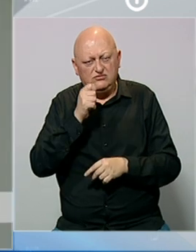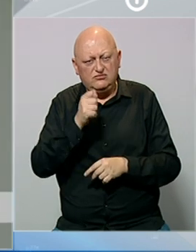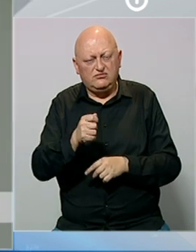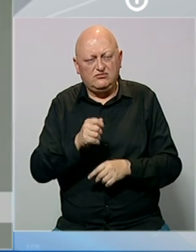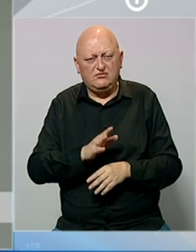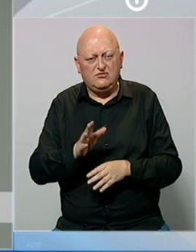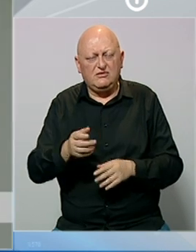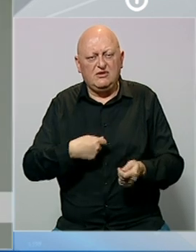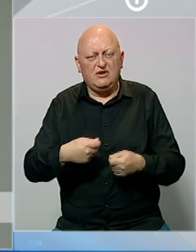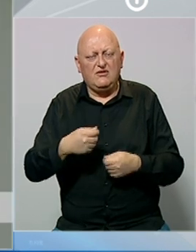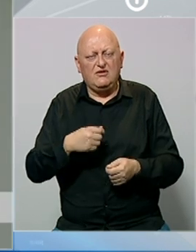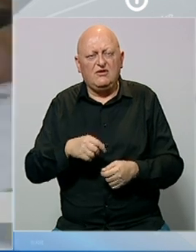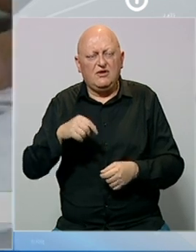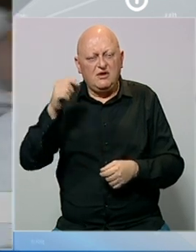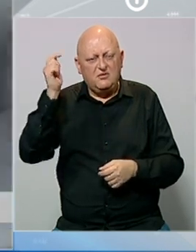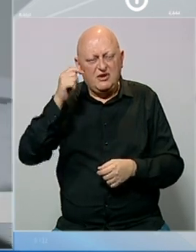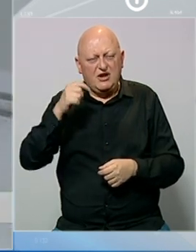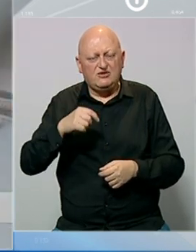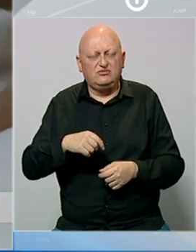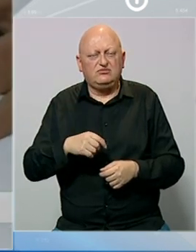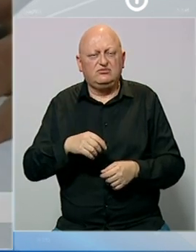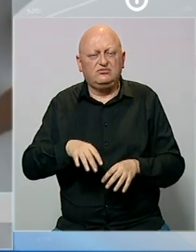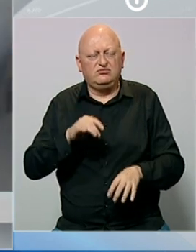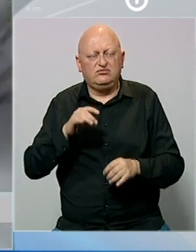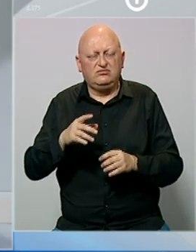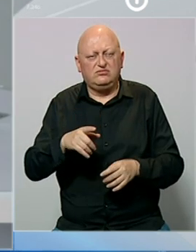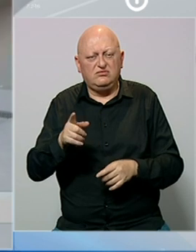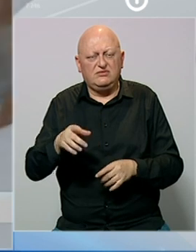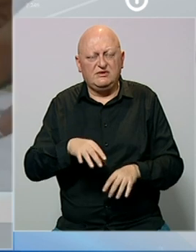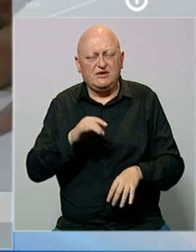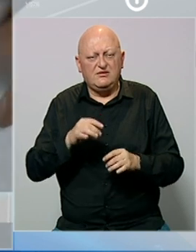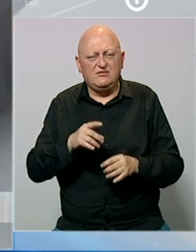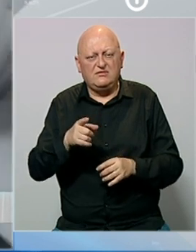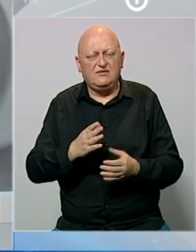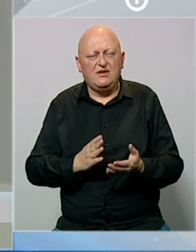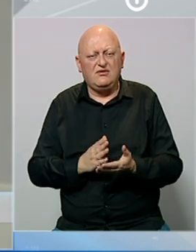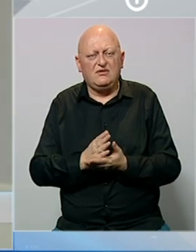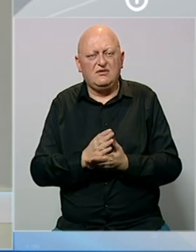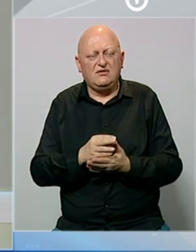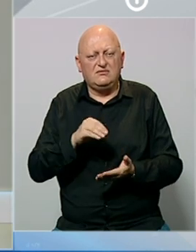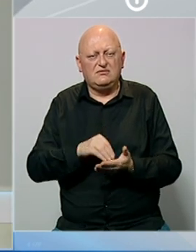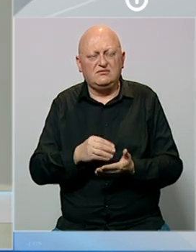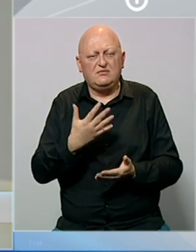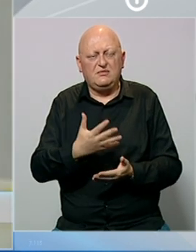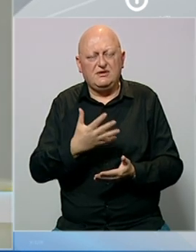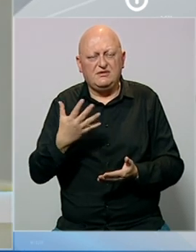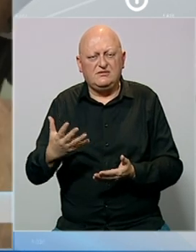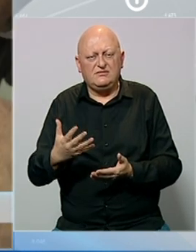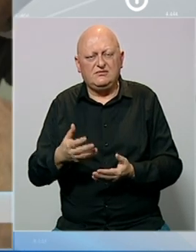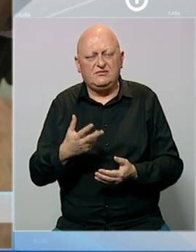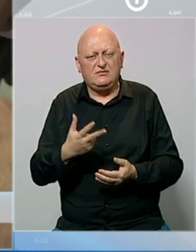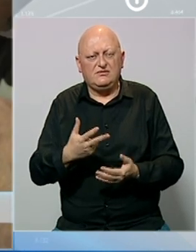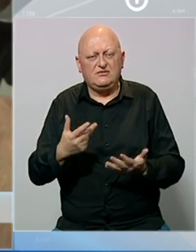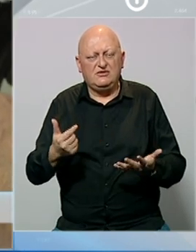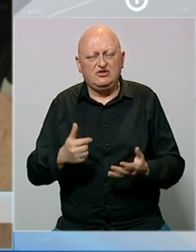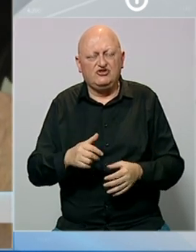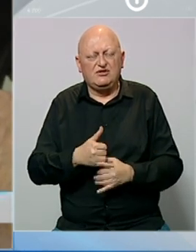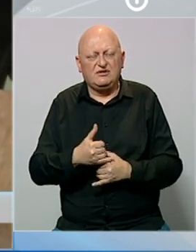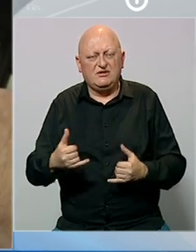skrenuli su na trgovinu biračkim odborima. Nastavljen je trend i za ove izbore. Takvih slučajeva zabilježeno je 55 u 36